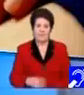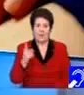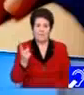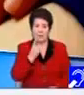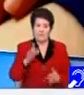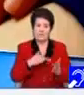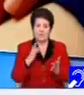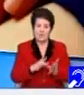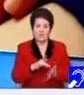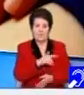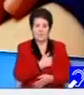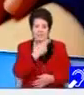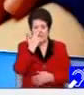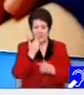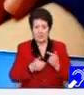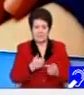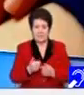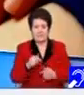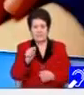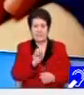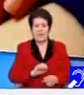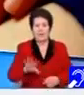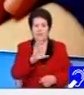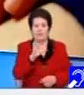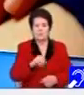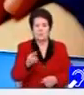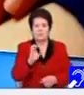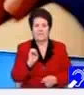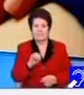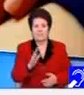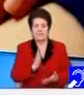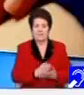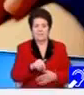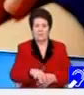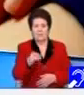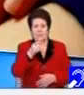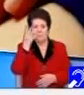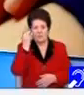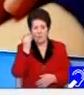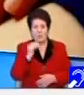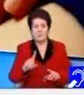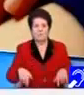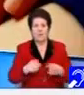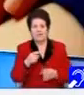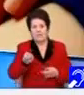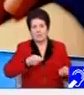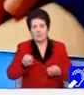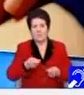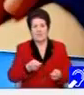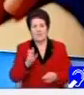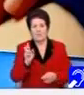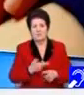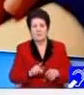Primul centru de medicină tradițională chineză din Europa de Sud-Est se află în Republica Moldova. El a fost creat de guvernul de la Beijing